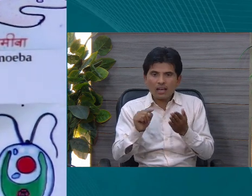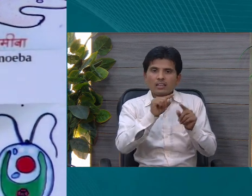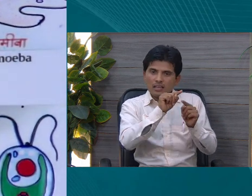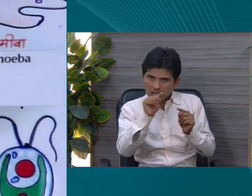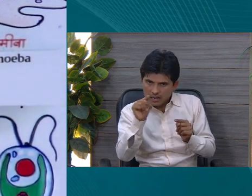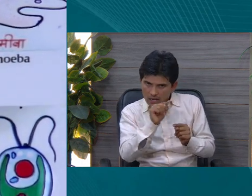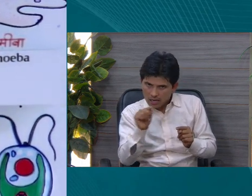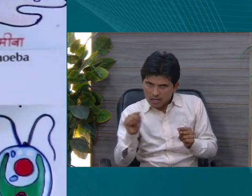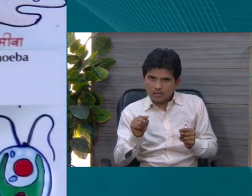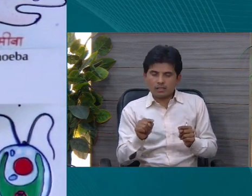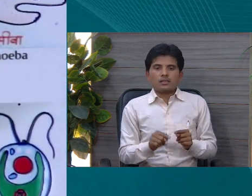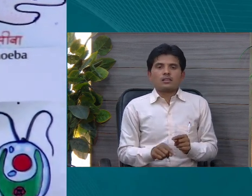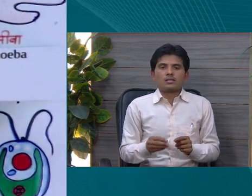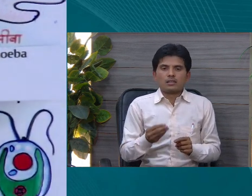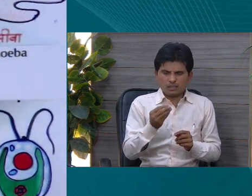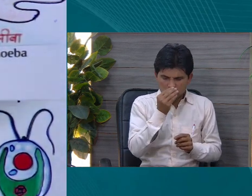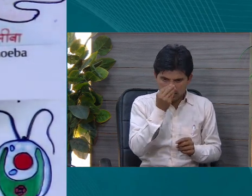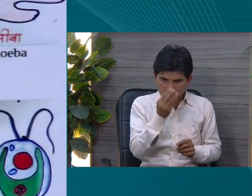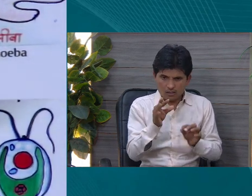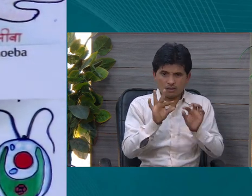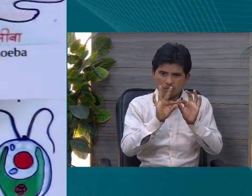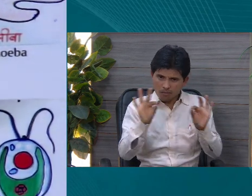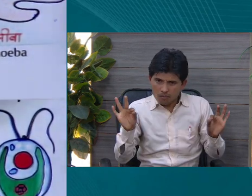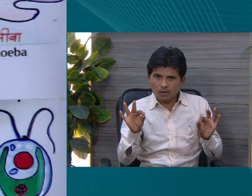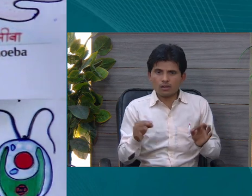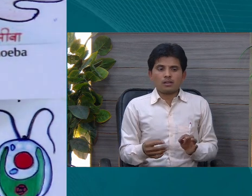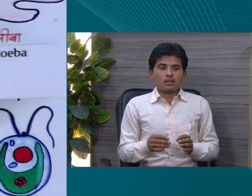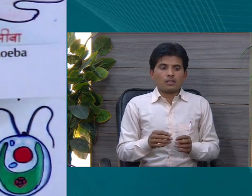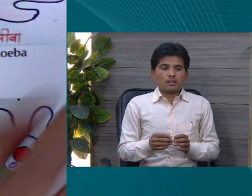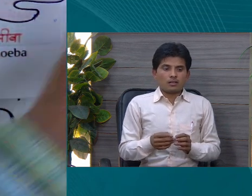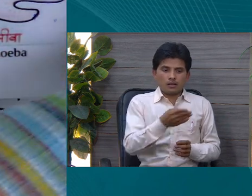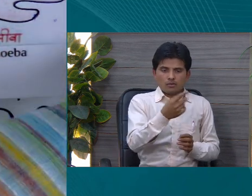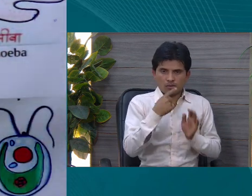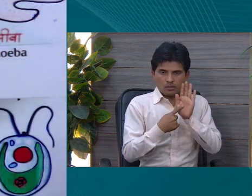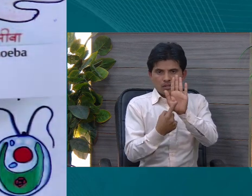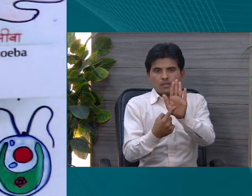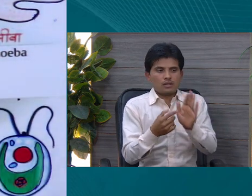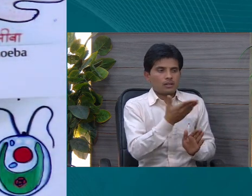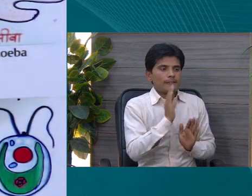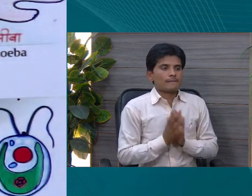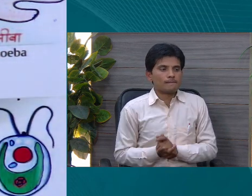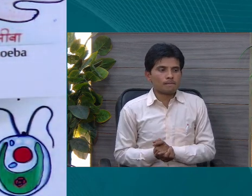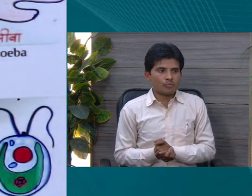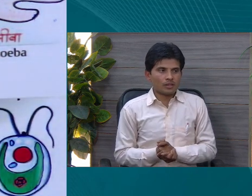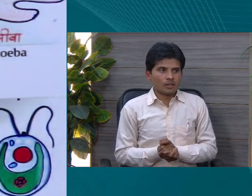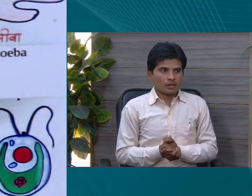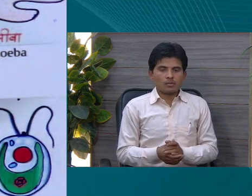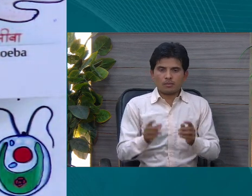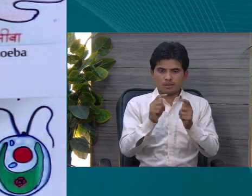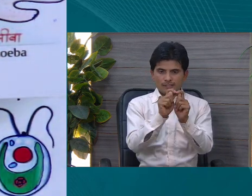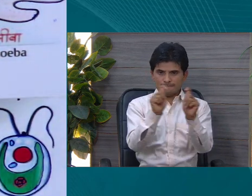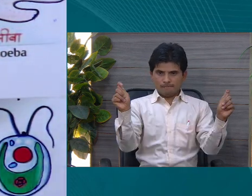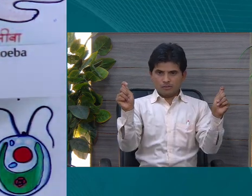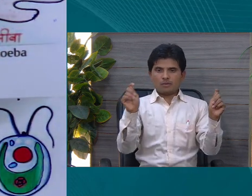तो उसके लिए बहुत ही सिंपल है जाते हैं इसकी और टाइम्स के ऊपर कि हमारे पास न्यूज़ पेपर